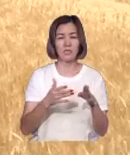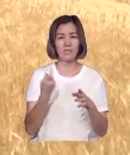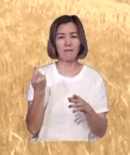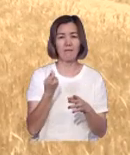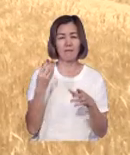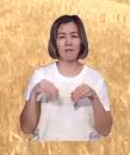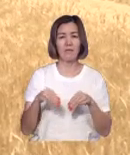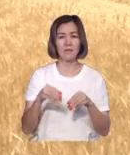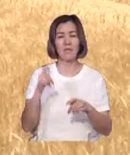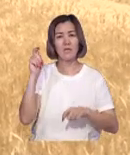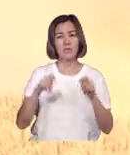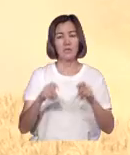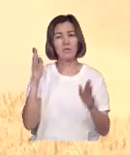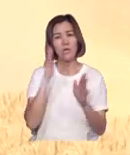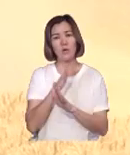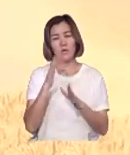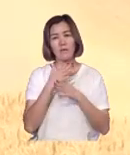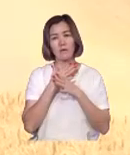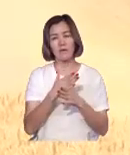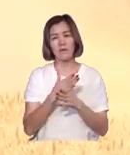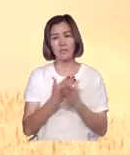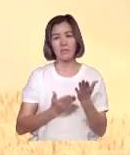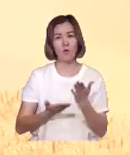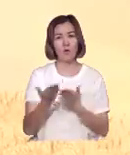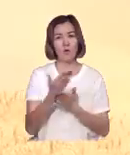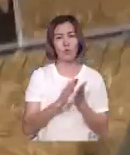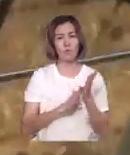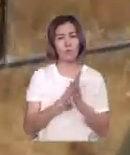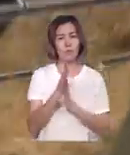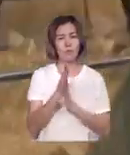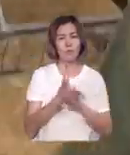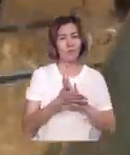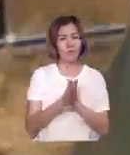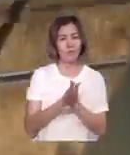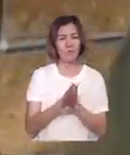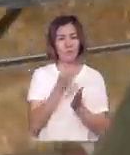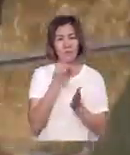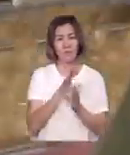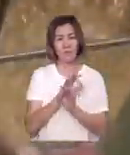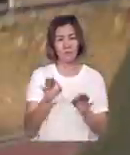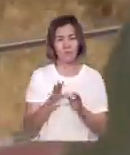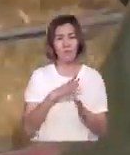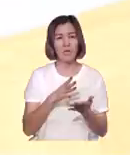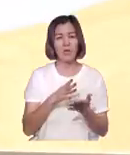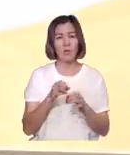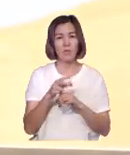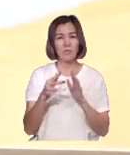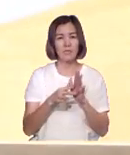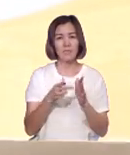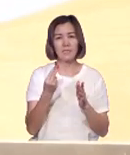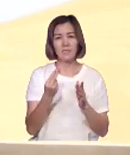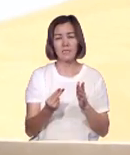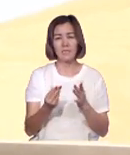дақылдар себілген. Жаңбырлы ауа райының арқасында өнім бітік шықты. Шаруалар гектарына орташа есеппен 18 центнерден өнім жинап